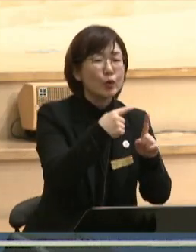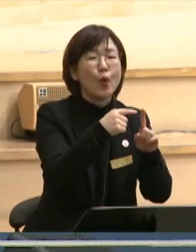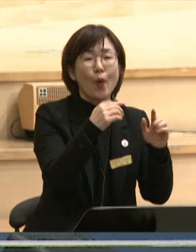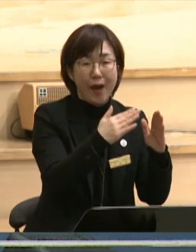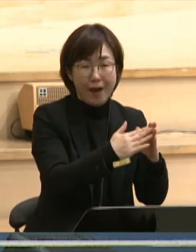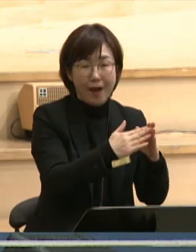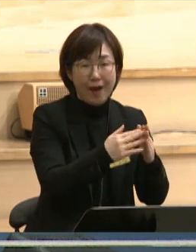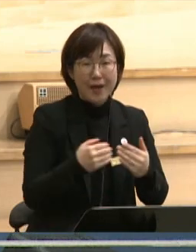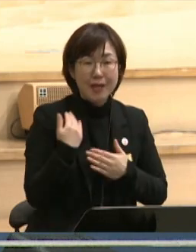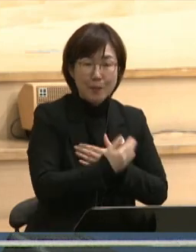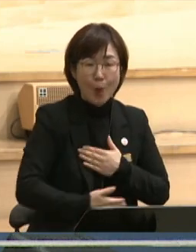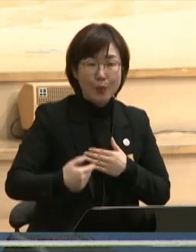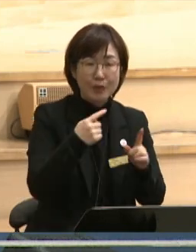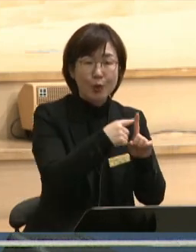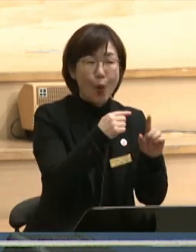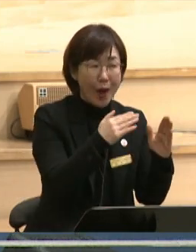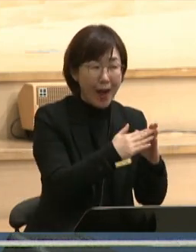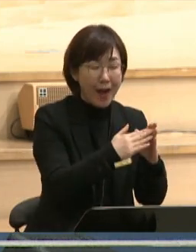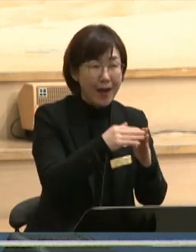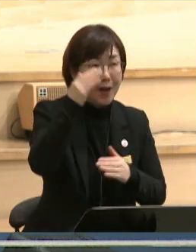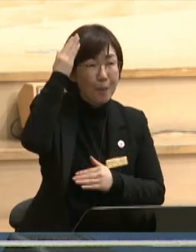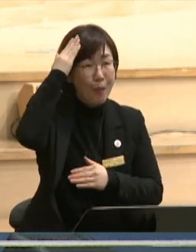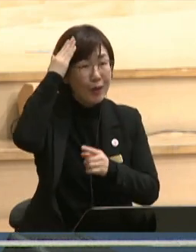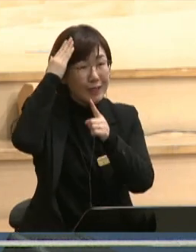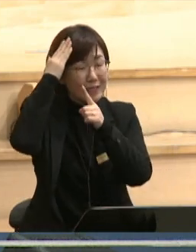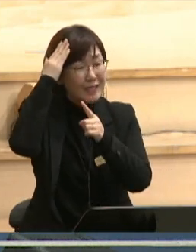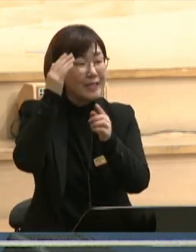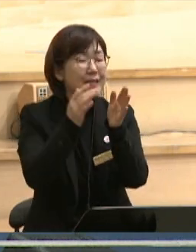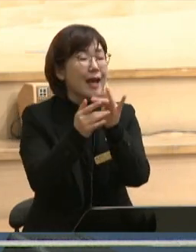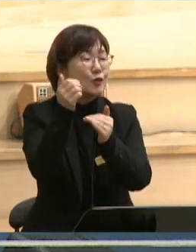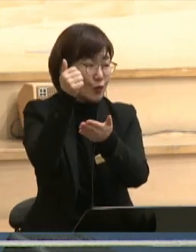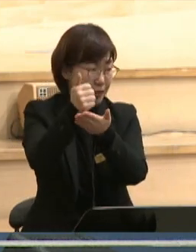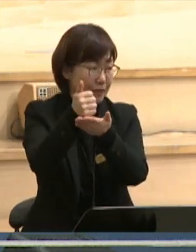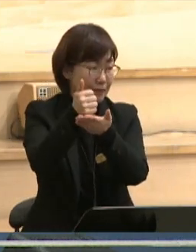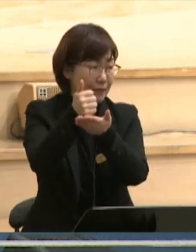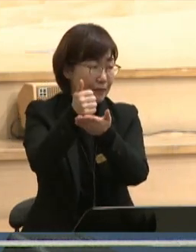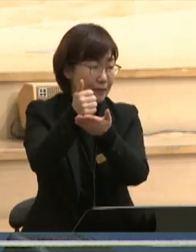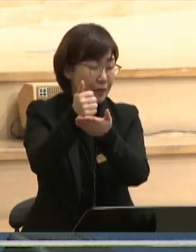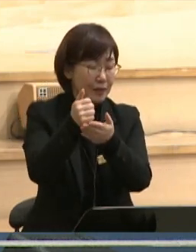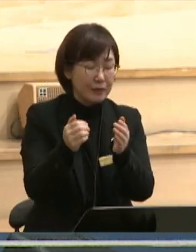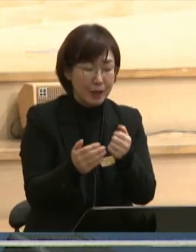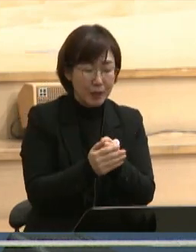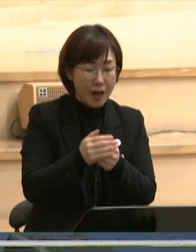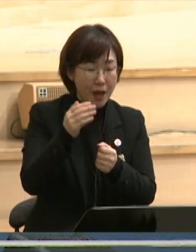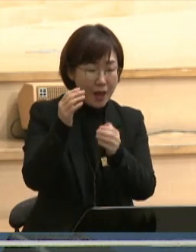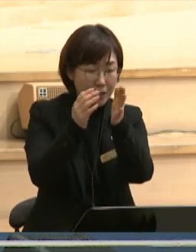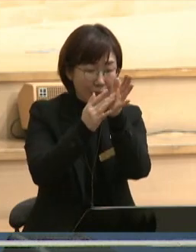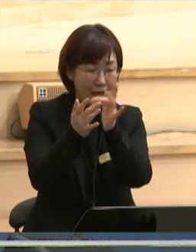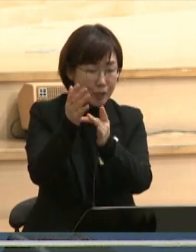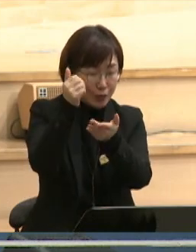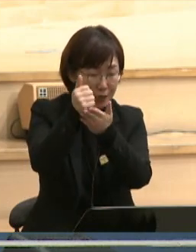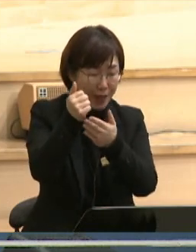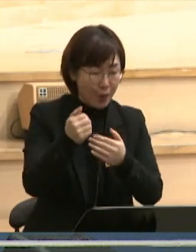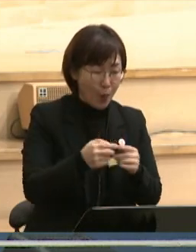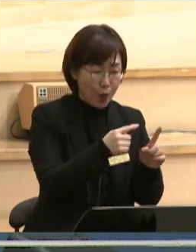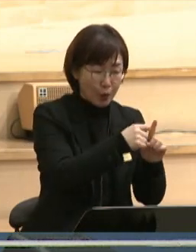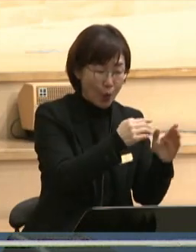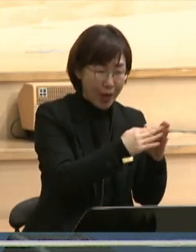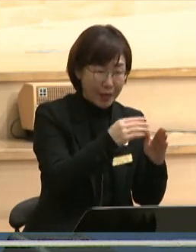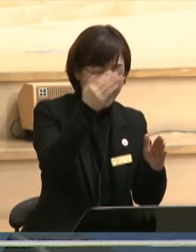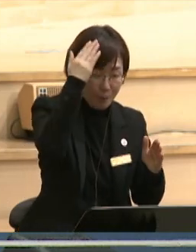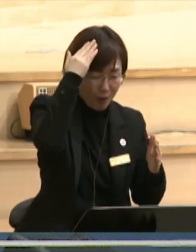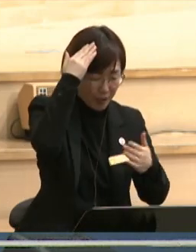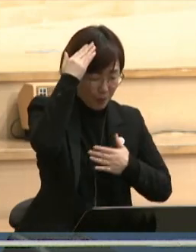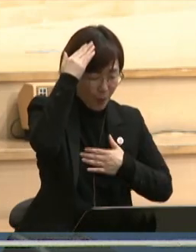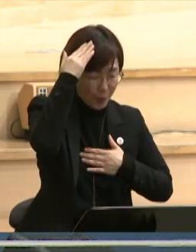교회 몸 누구라고요 교회 머리는 예수님 그러니까 예수님과 교회는 한 몸이에요